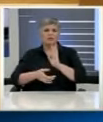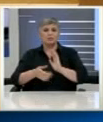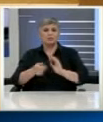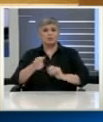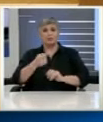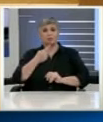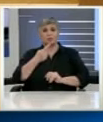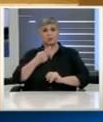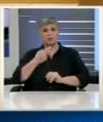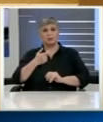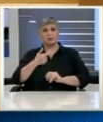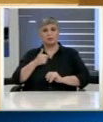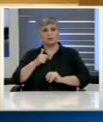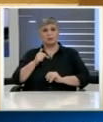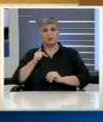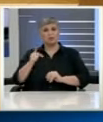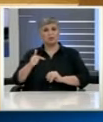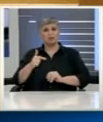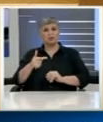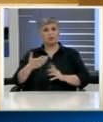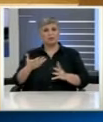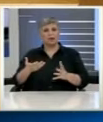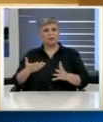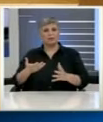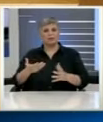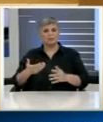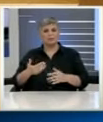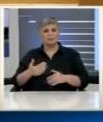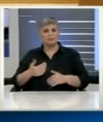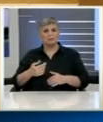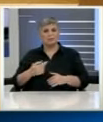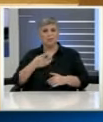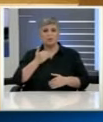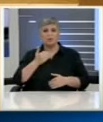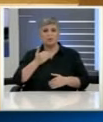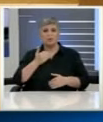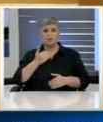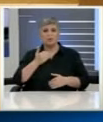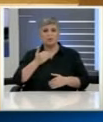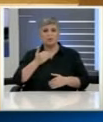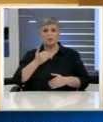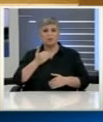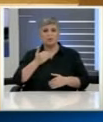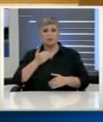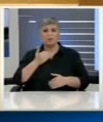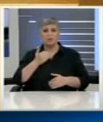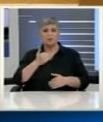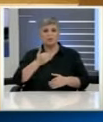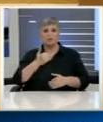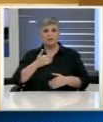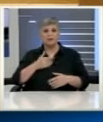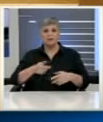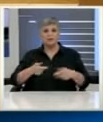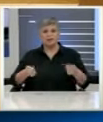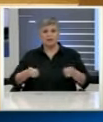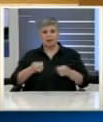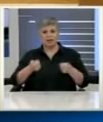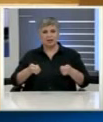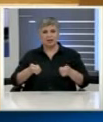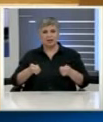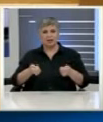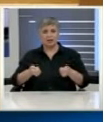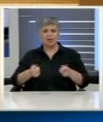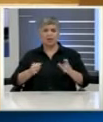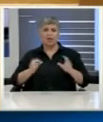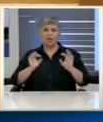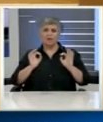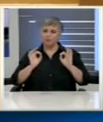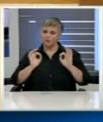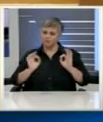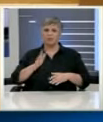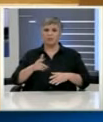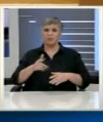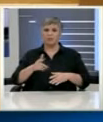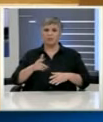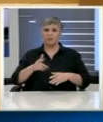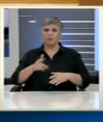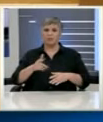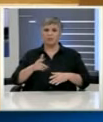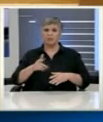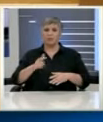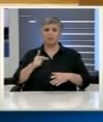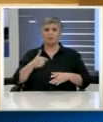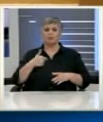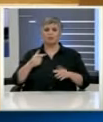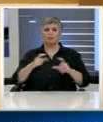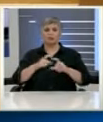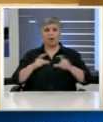ξαφνικά επειδή δεν σας βγήκε κακ χώ θα ήταν πάρα πολύ καλό να μπορούσαμε να είχαμε εντάξει τα